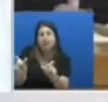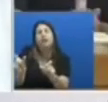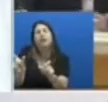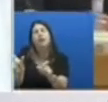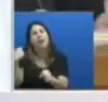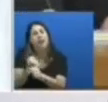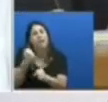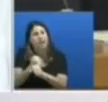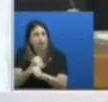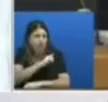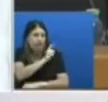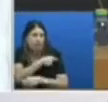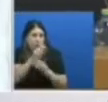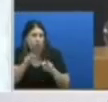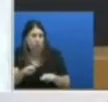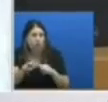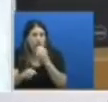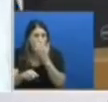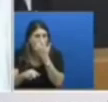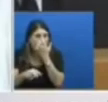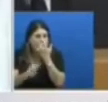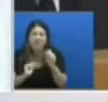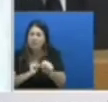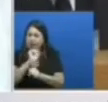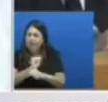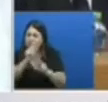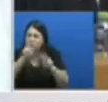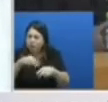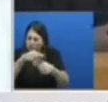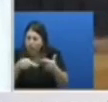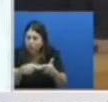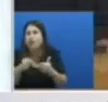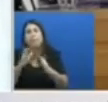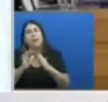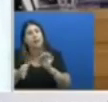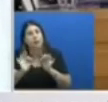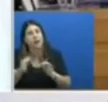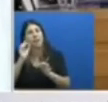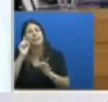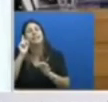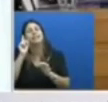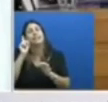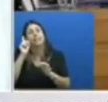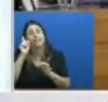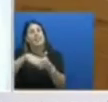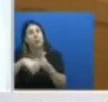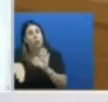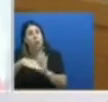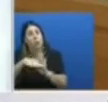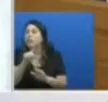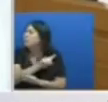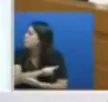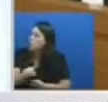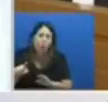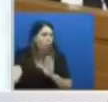עמיד אנחנו בין השאר שוקלים את זה רוב ההחלטות שלו דרך אגב התפו רכות ראו והוא דרך אגב לא אפשר לשיני להיות